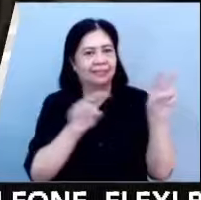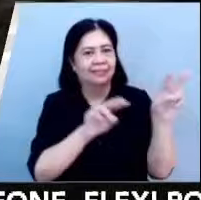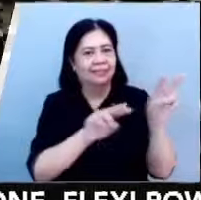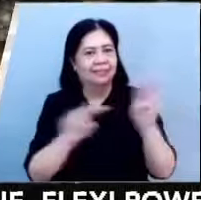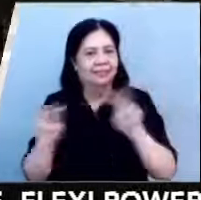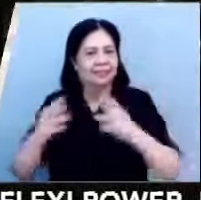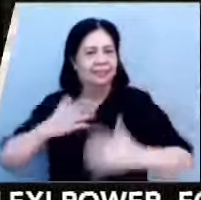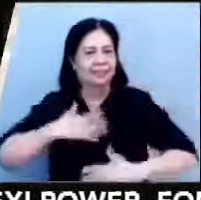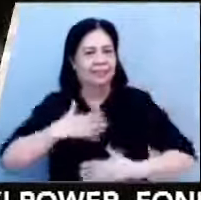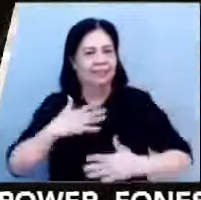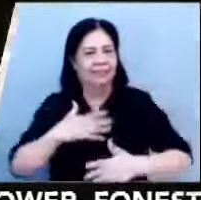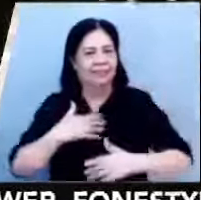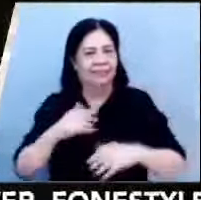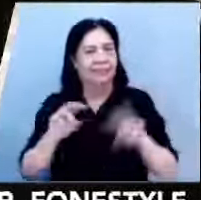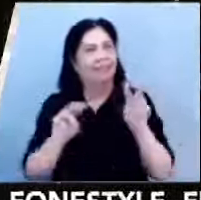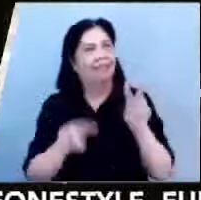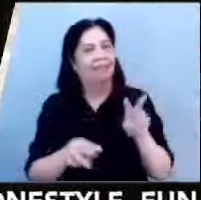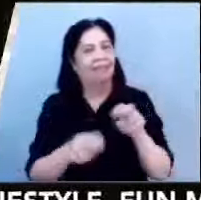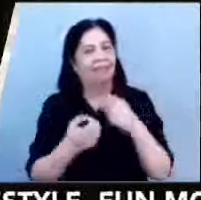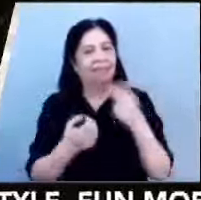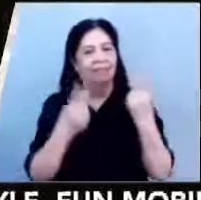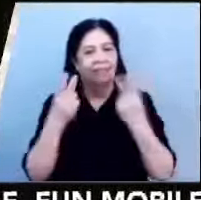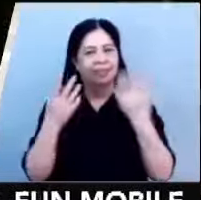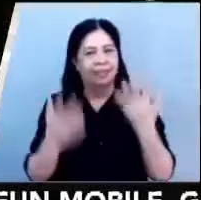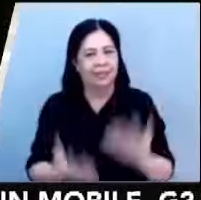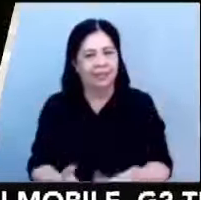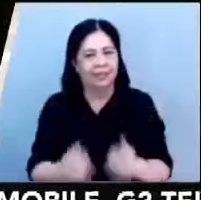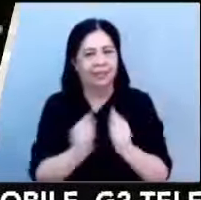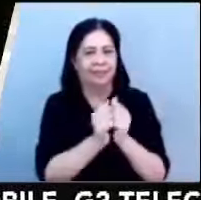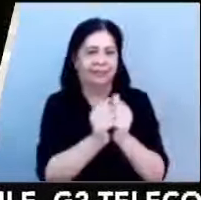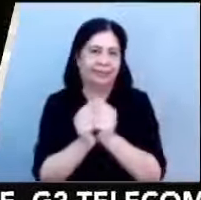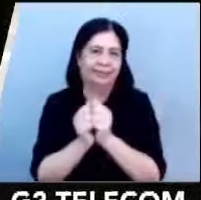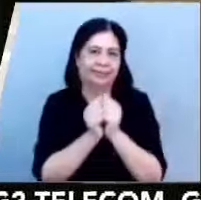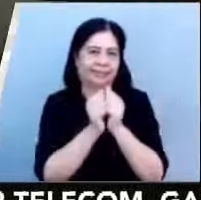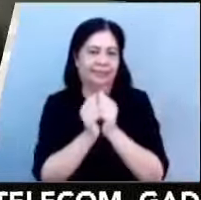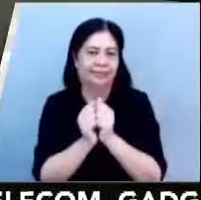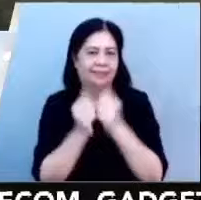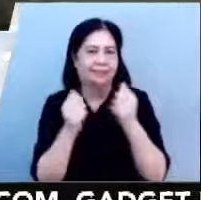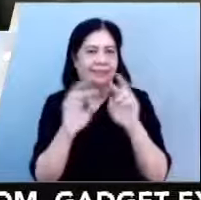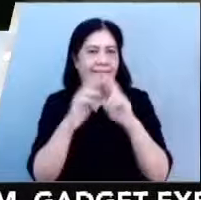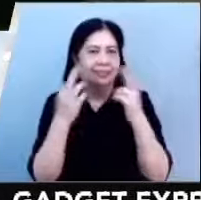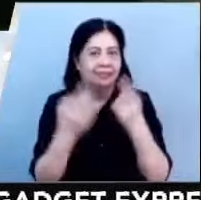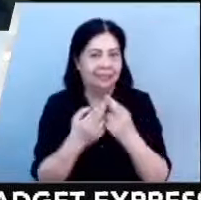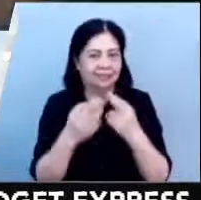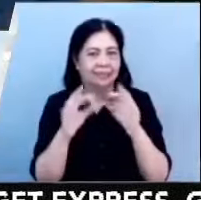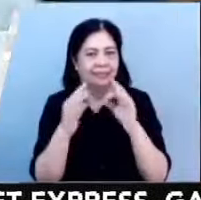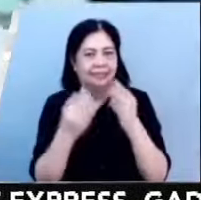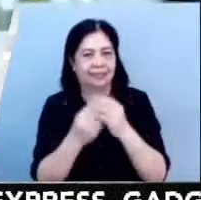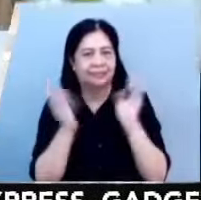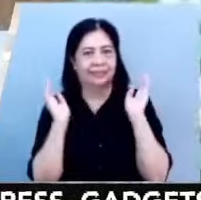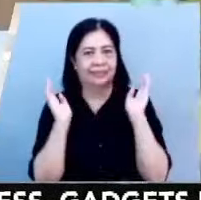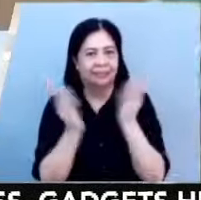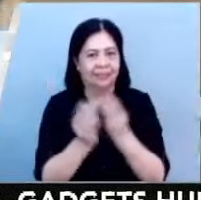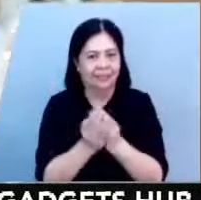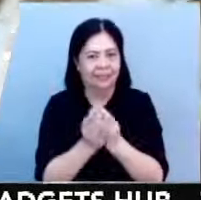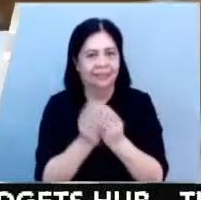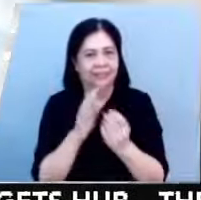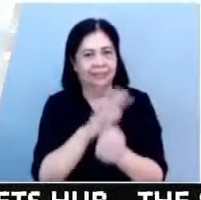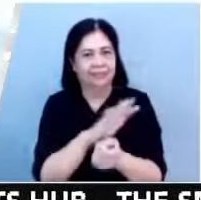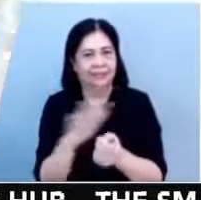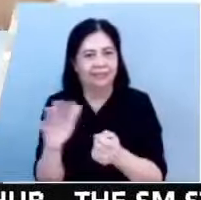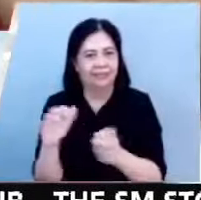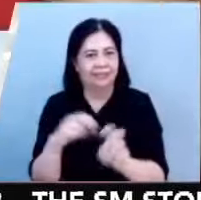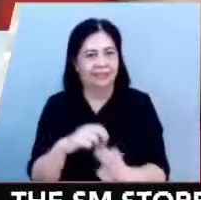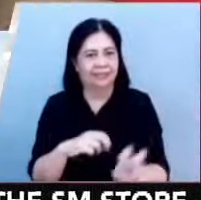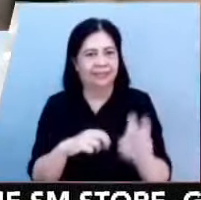at pagkamangha sa mukha ng mga bisita. Sama-sama ang mga magkakamag-anak at magkakabarkada. Ang kanilang biyahe para